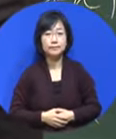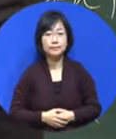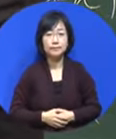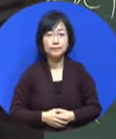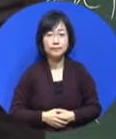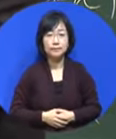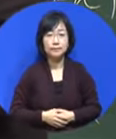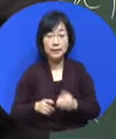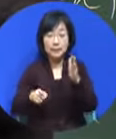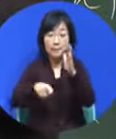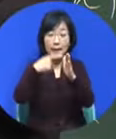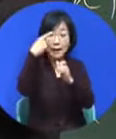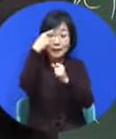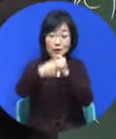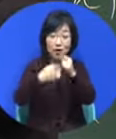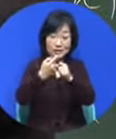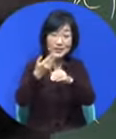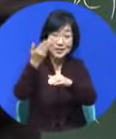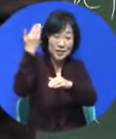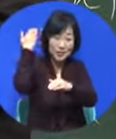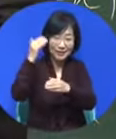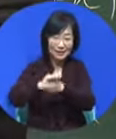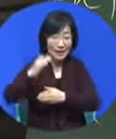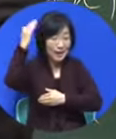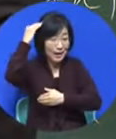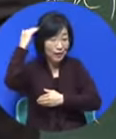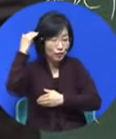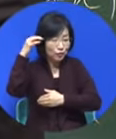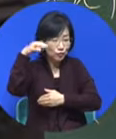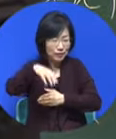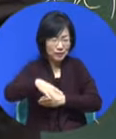것니다 어온 복음이 리라를